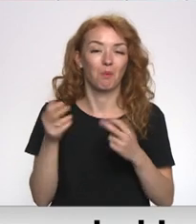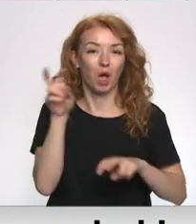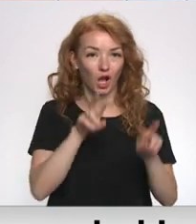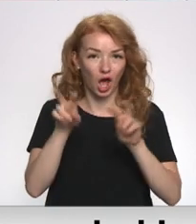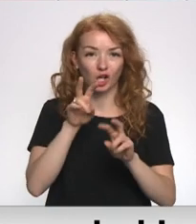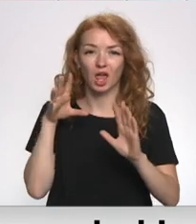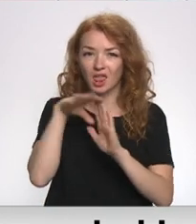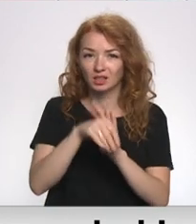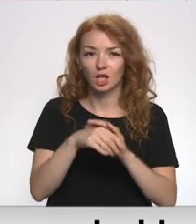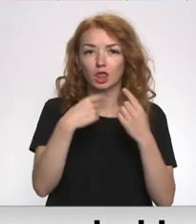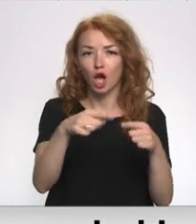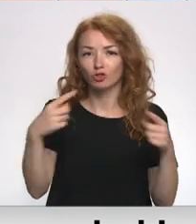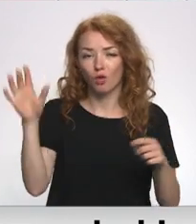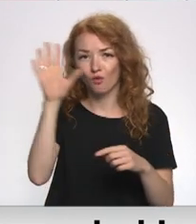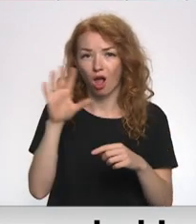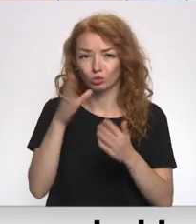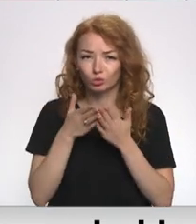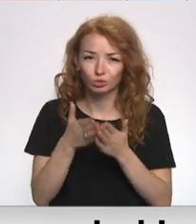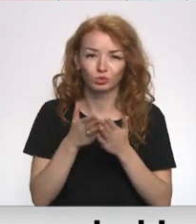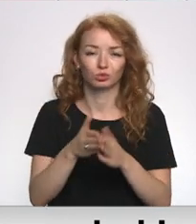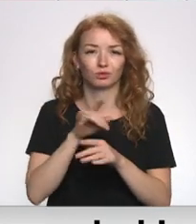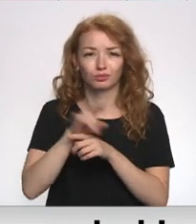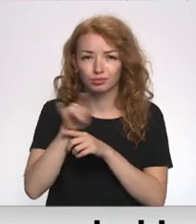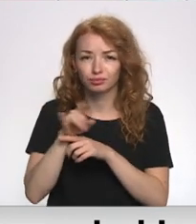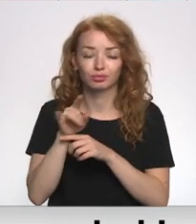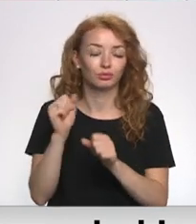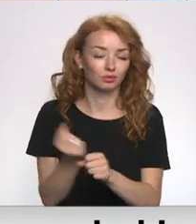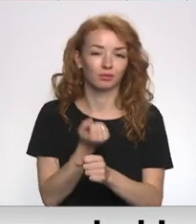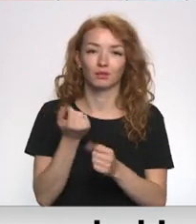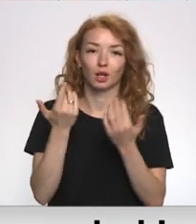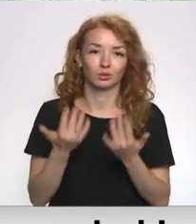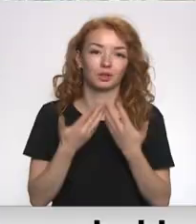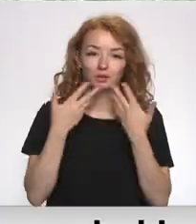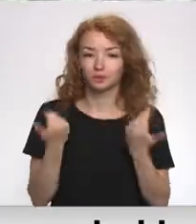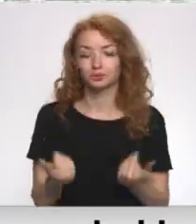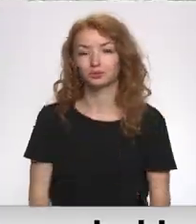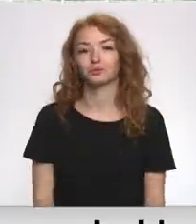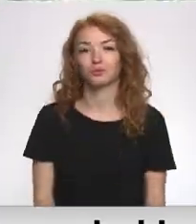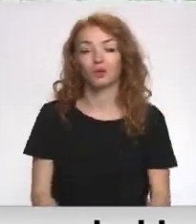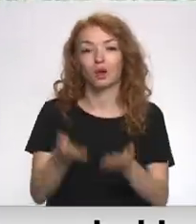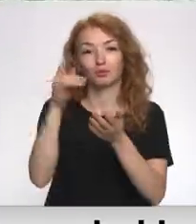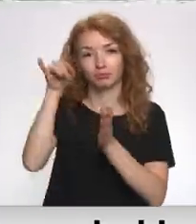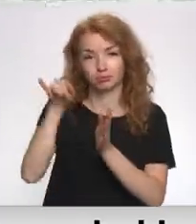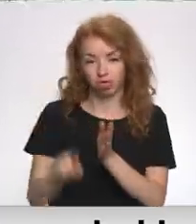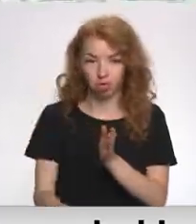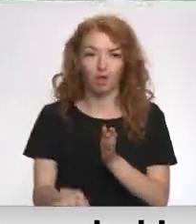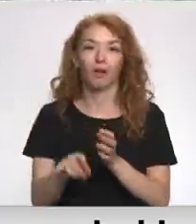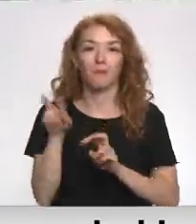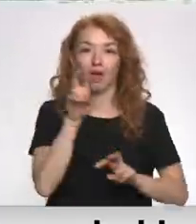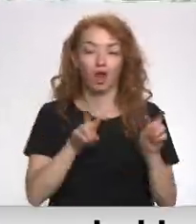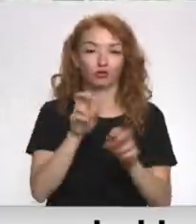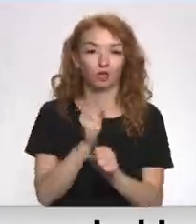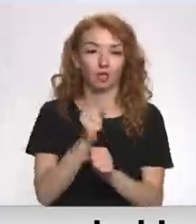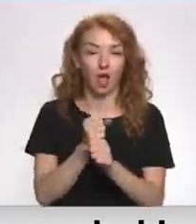iesaistīti vairāku valstu peldlīdzekļi un lidaparāti, pagaidām nav. Nogrimušās lidmašīnas meklēšanas